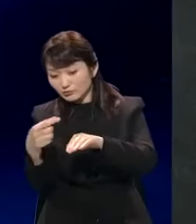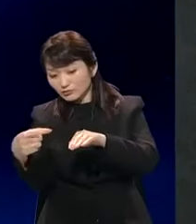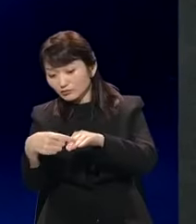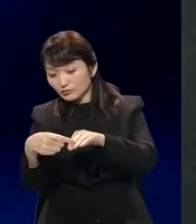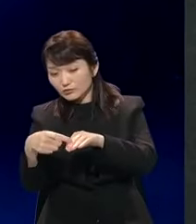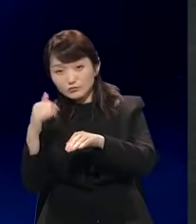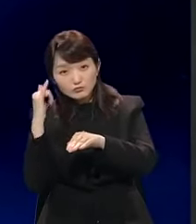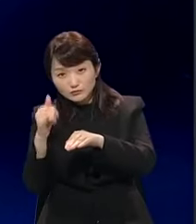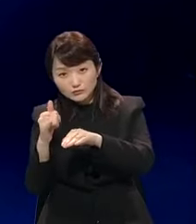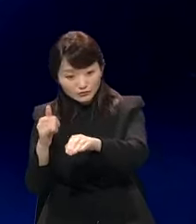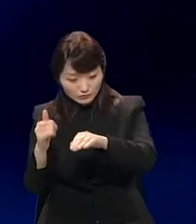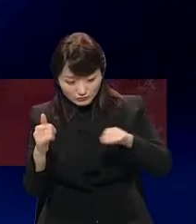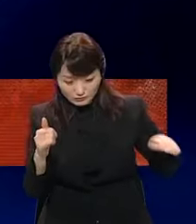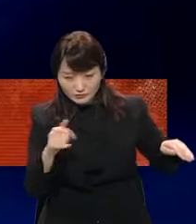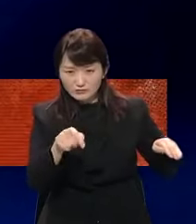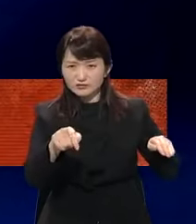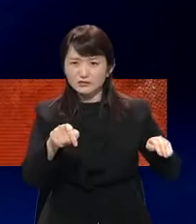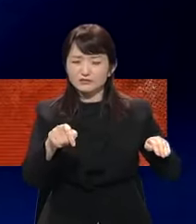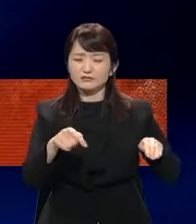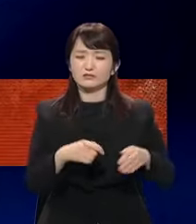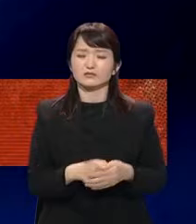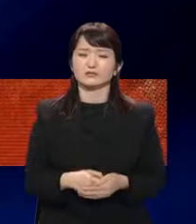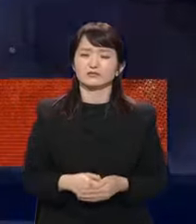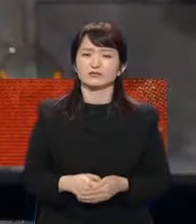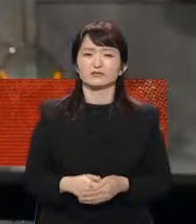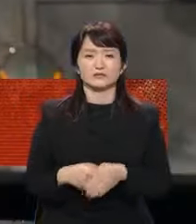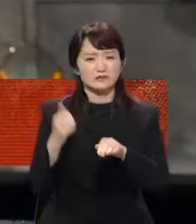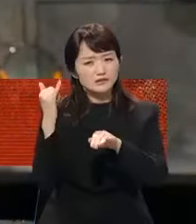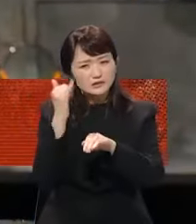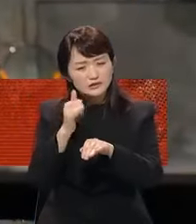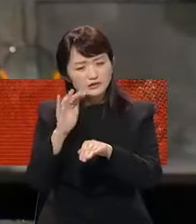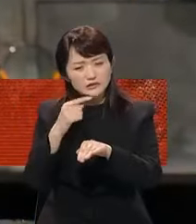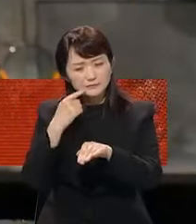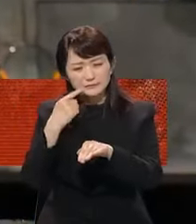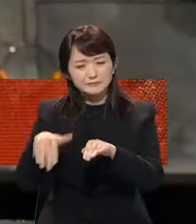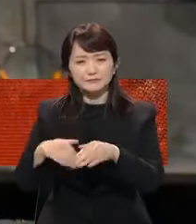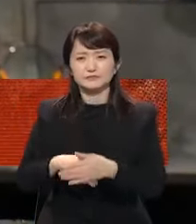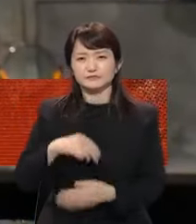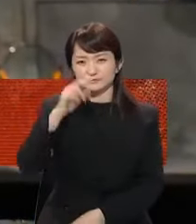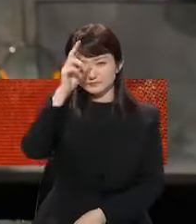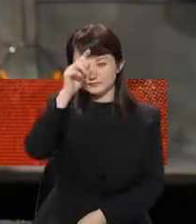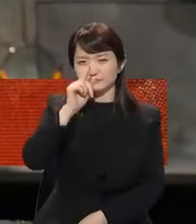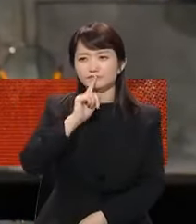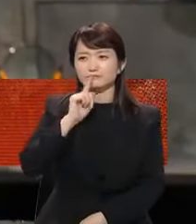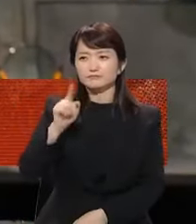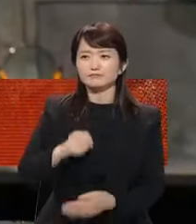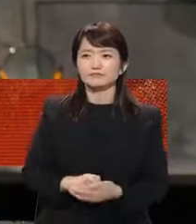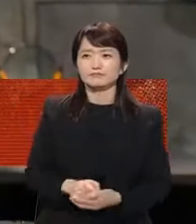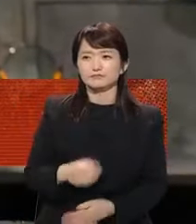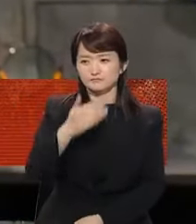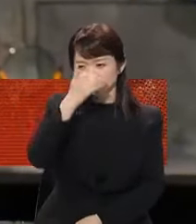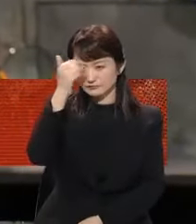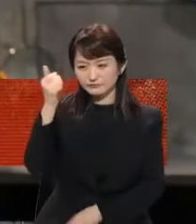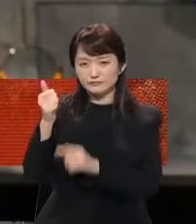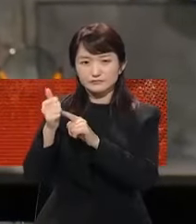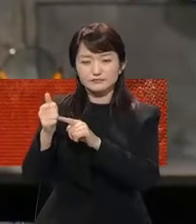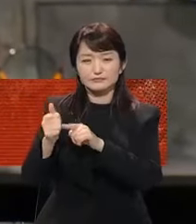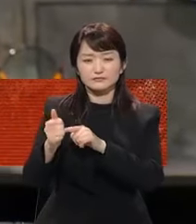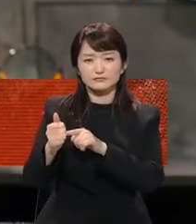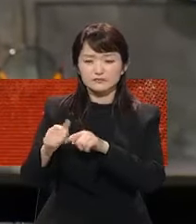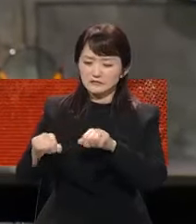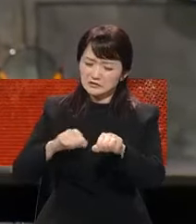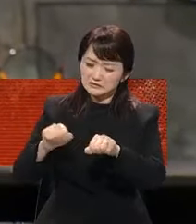빼주죠, 당연히. 이런 게 좀 아쉽다 그러고 또 경찰 얘기 따르면 좀 할아버지 자주 저게 반복을 하는 것